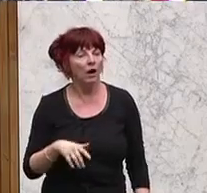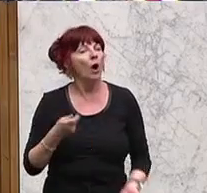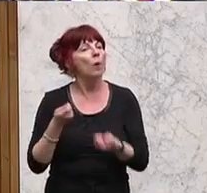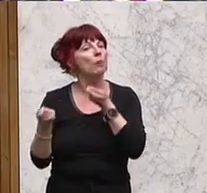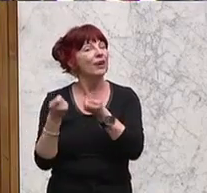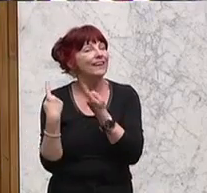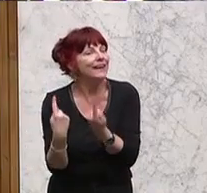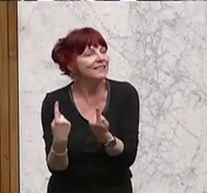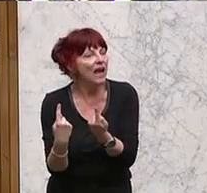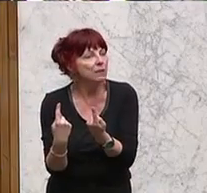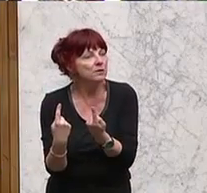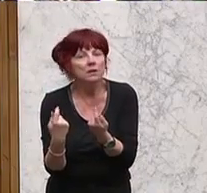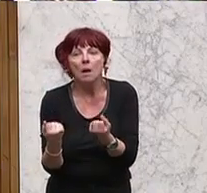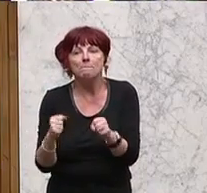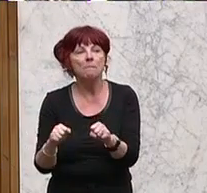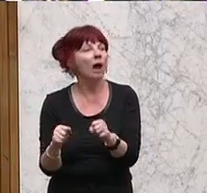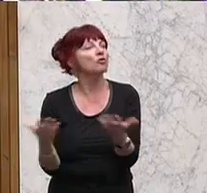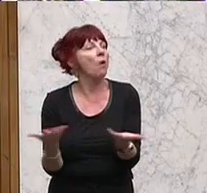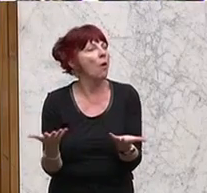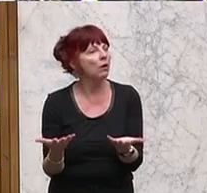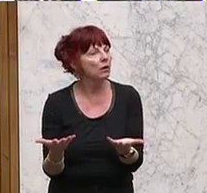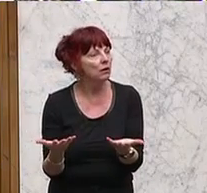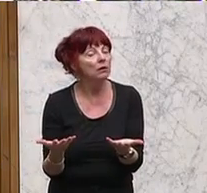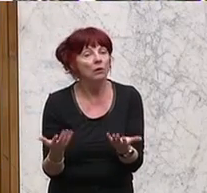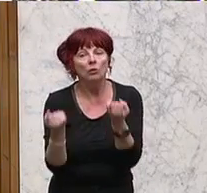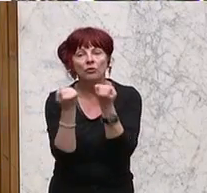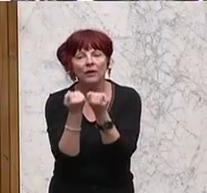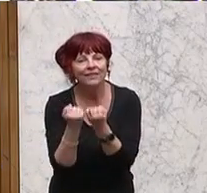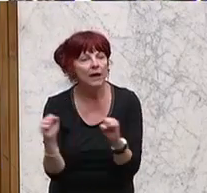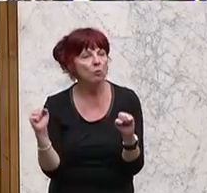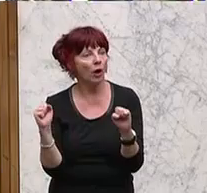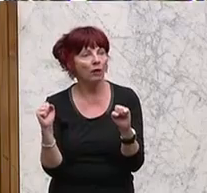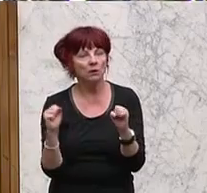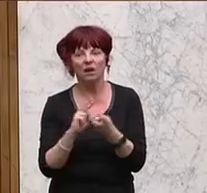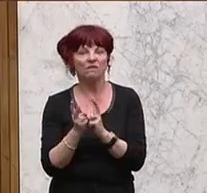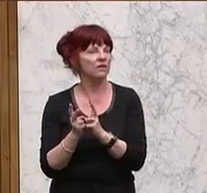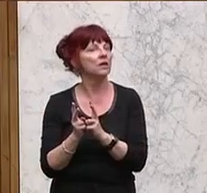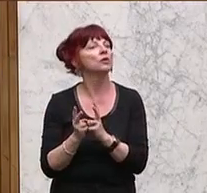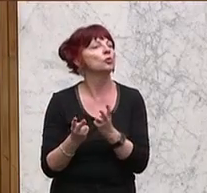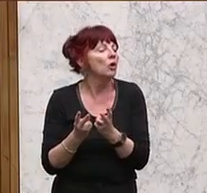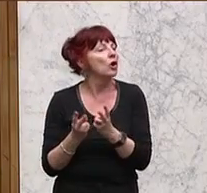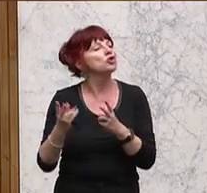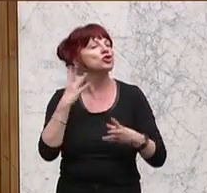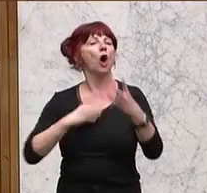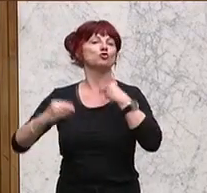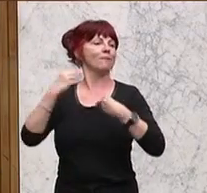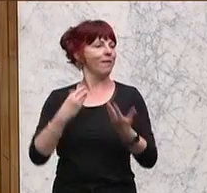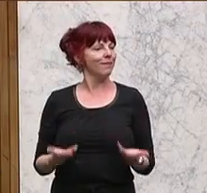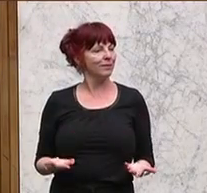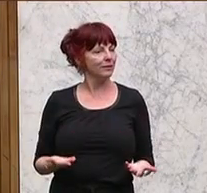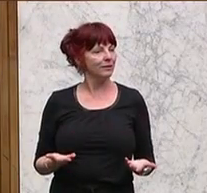eigentlich machtlos, oder? Und die Demokratie verkommt damit mehr oder minder zu einer Farce. Die herrschende Politik